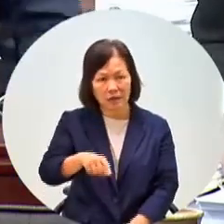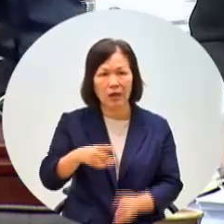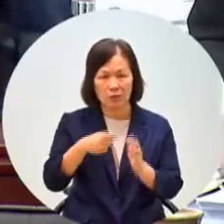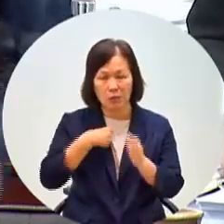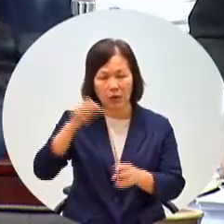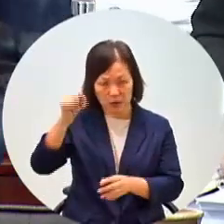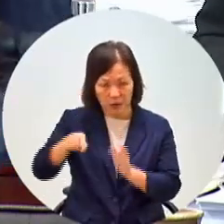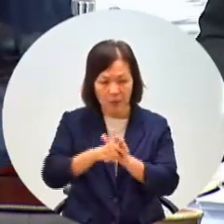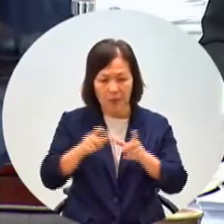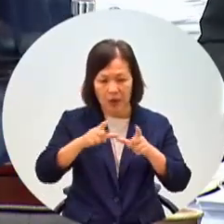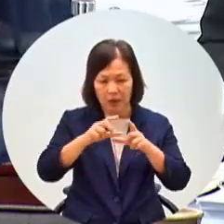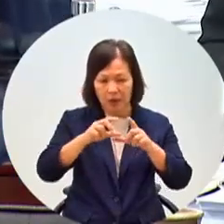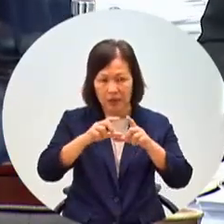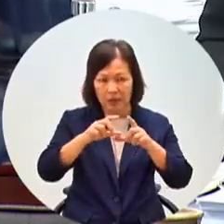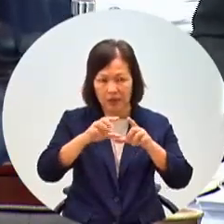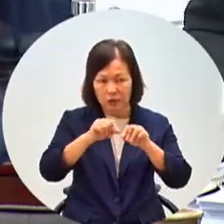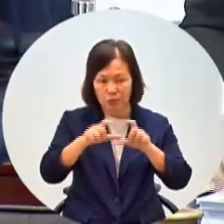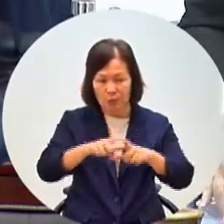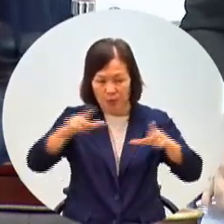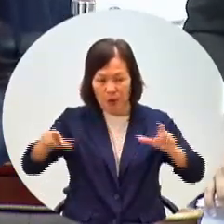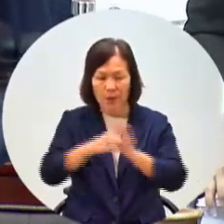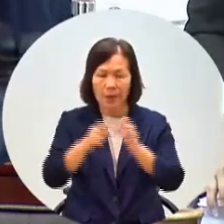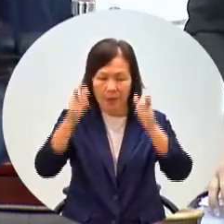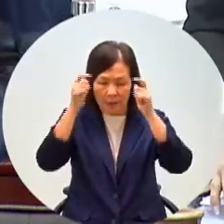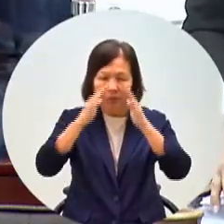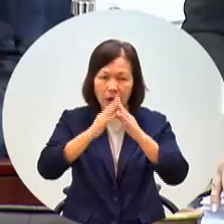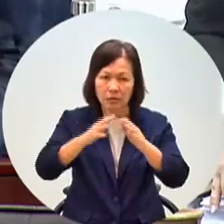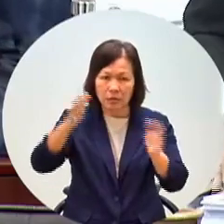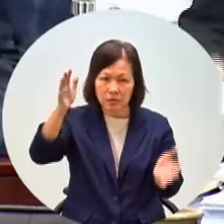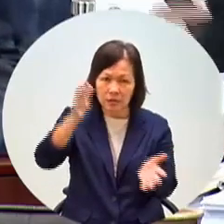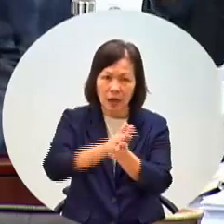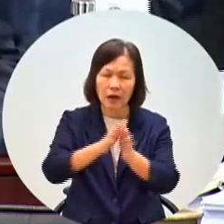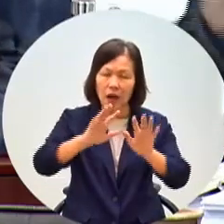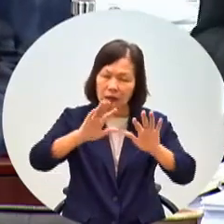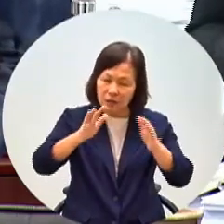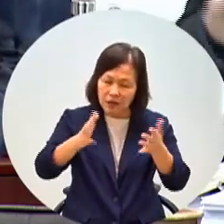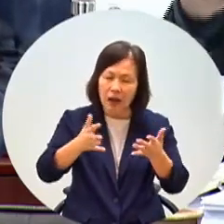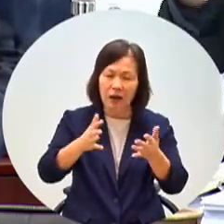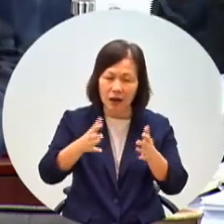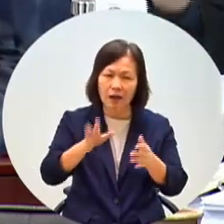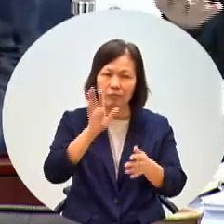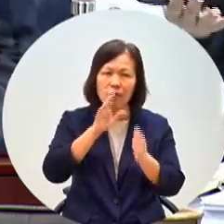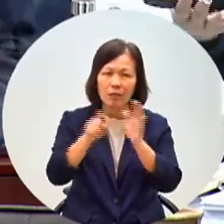吼，伊这区域太快，咱高雄市拢总啊管区嘛。